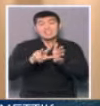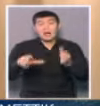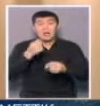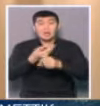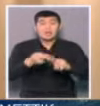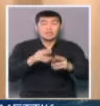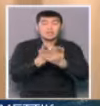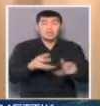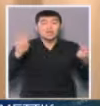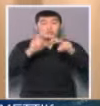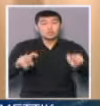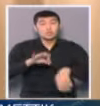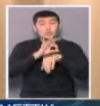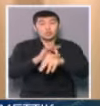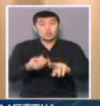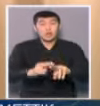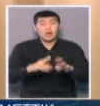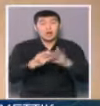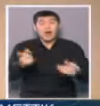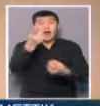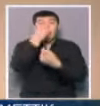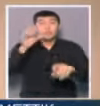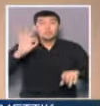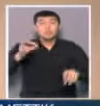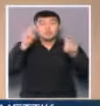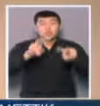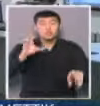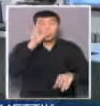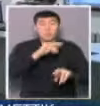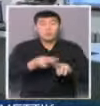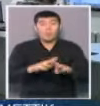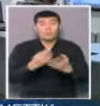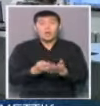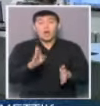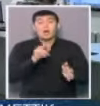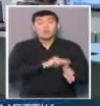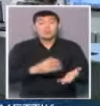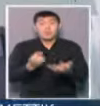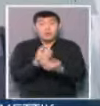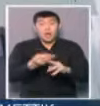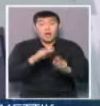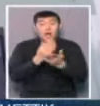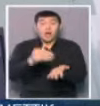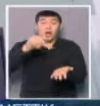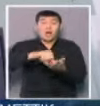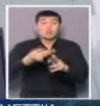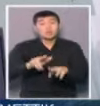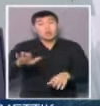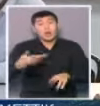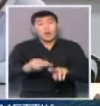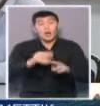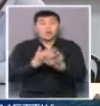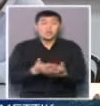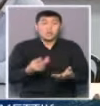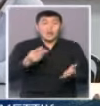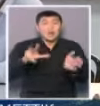түспеуі бойынша тексерістер жүргізу арқылы ақпараттың дұрыстығын тексеруге мүмкіндік беретін болады. Жұмыс берушілер мен бағдарлама қатысушылары арасындағы салық түсімі